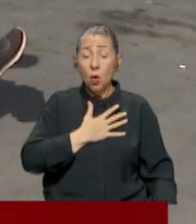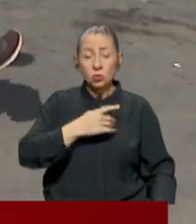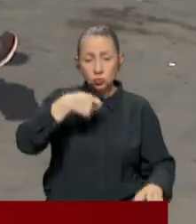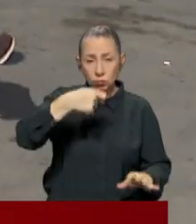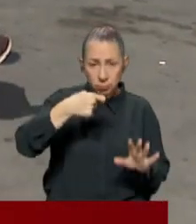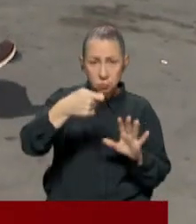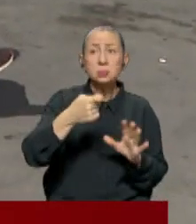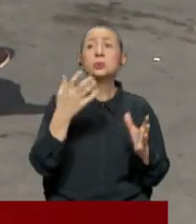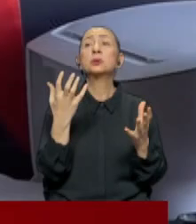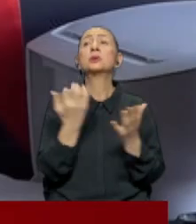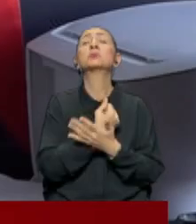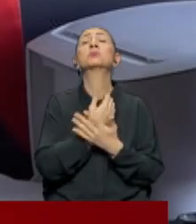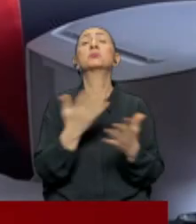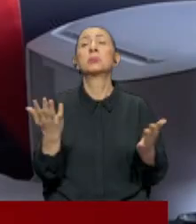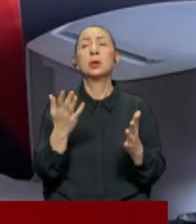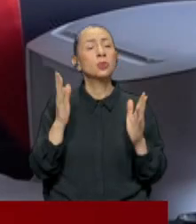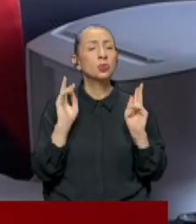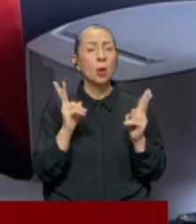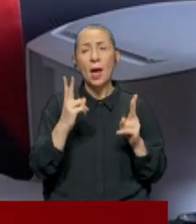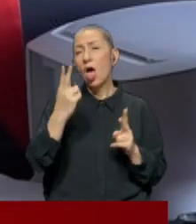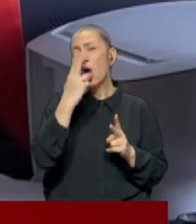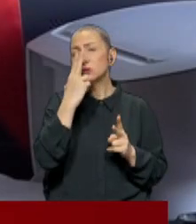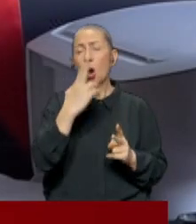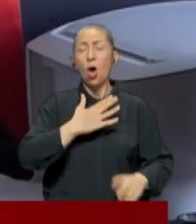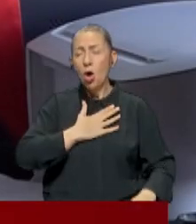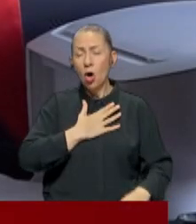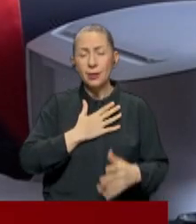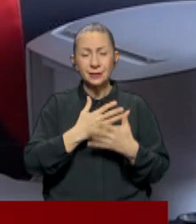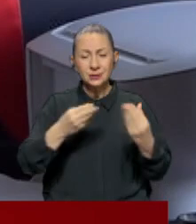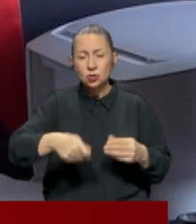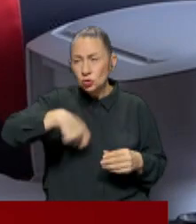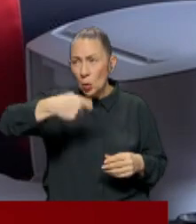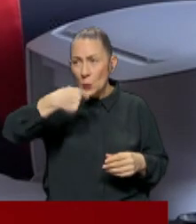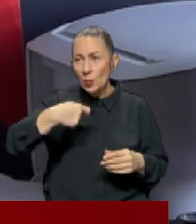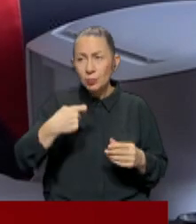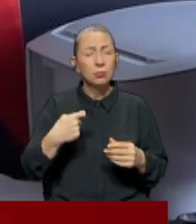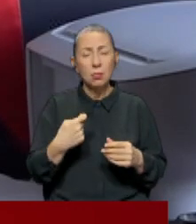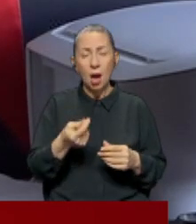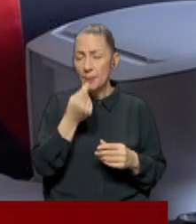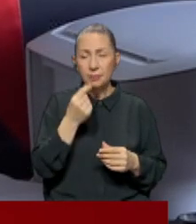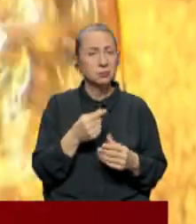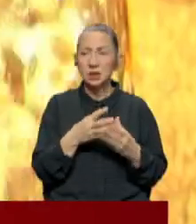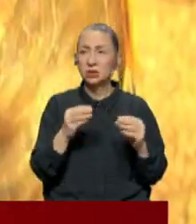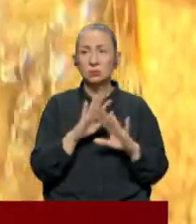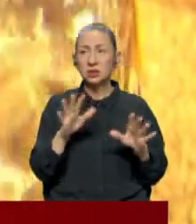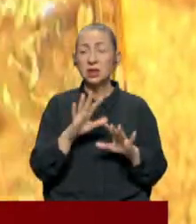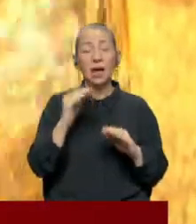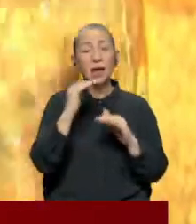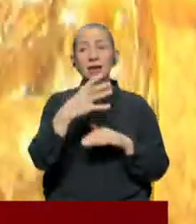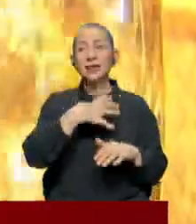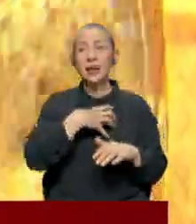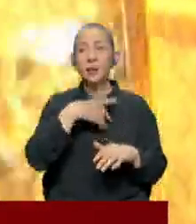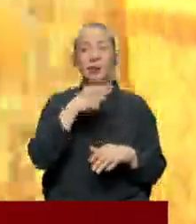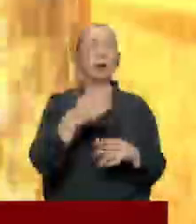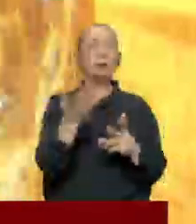veriyorsunuz, direncini kıramıyorsunuz. Klasik alıştığımız böyle öksürük giderici şuruplarla, haplarla geçmez. Halk kendi arasında